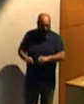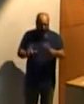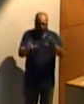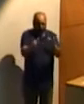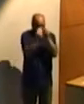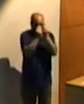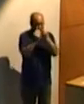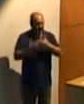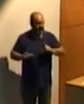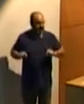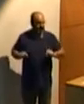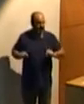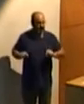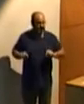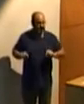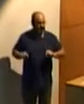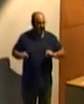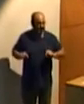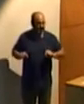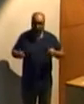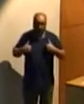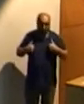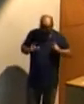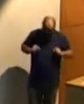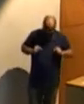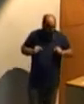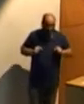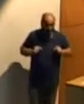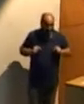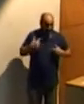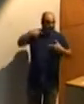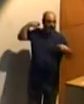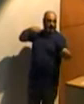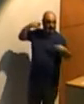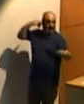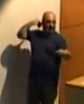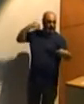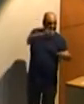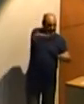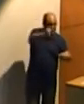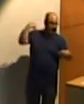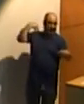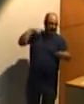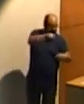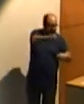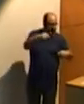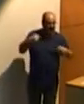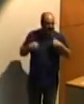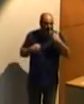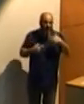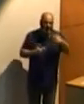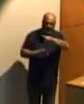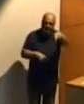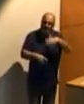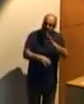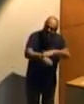présent et nous nous n'avons quasiment perdu d'ailleurs de nos jours on parle de plus en plus de plaine présence de